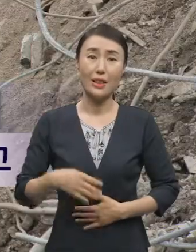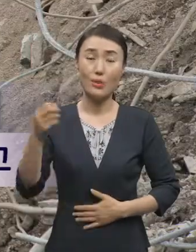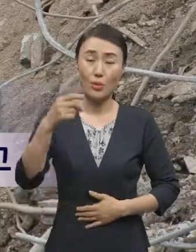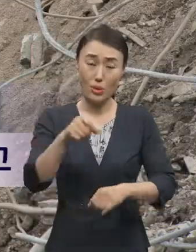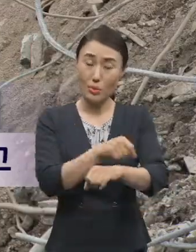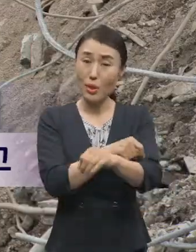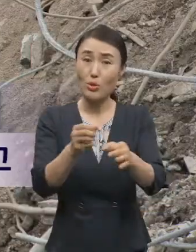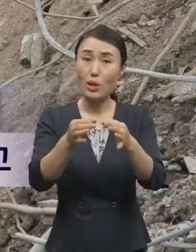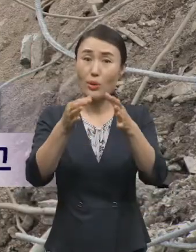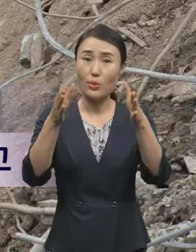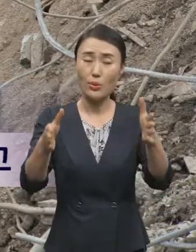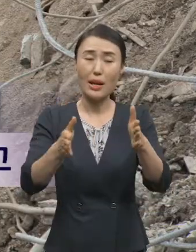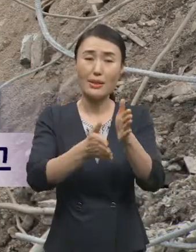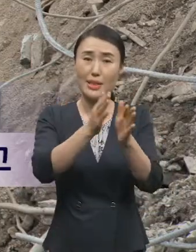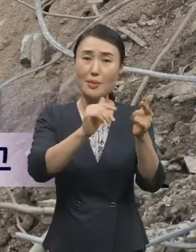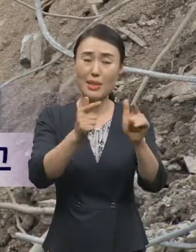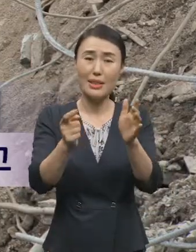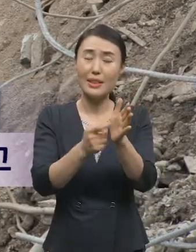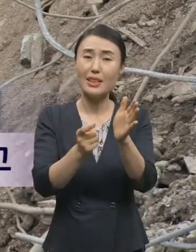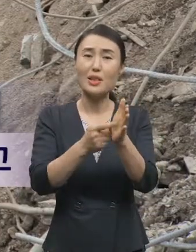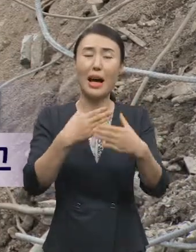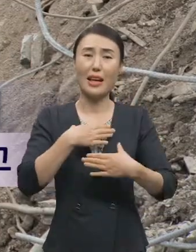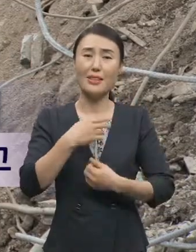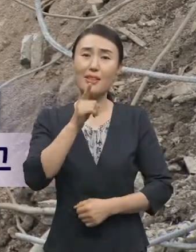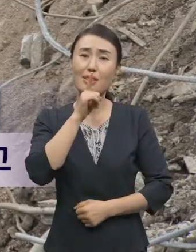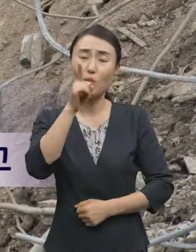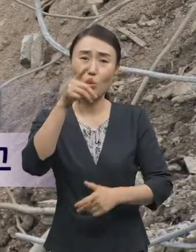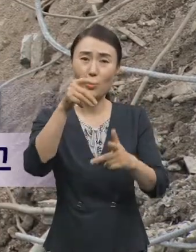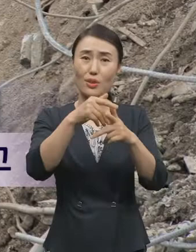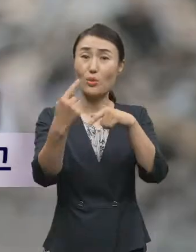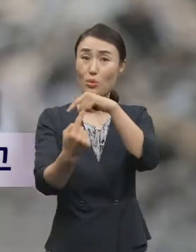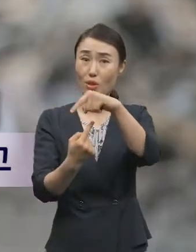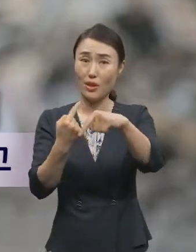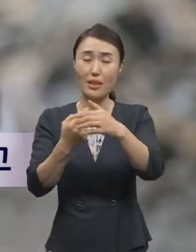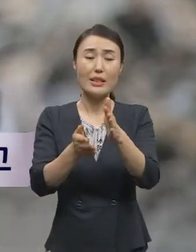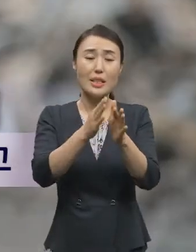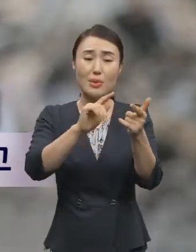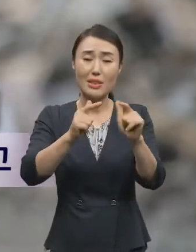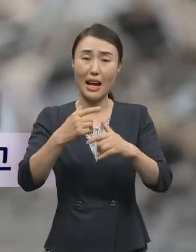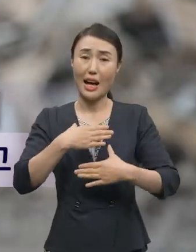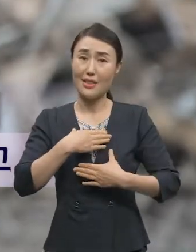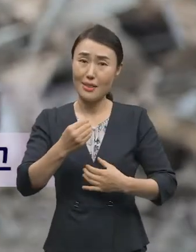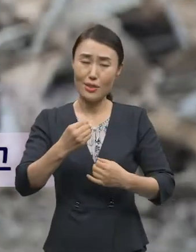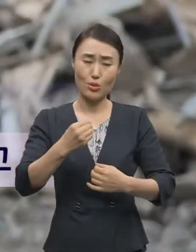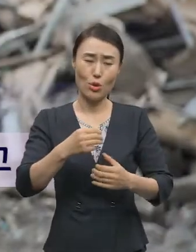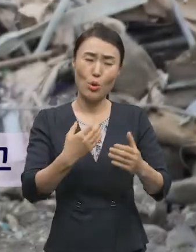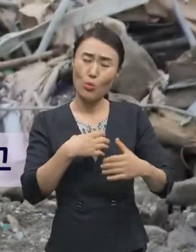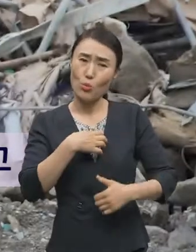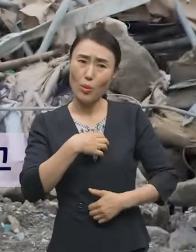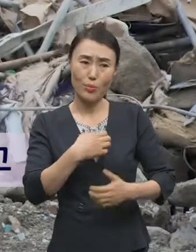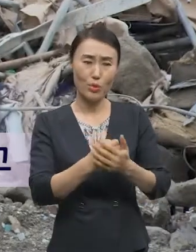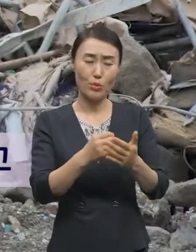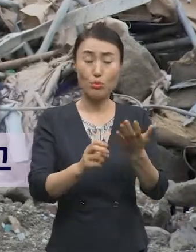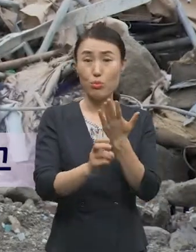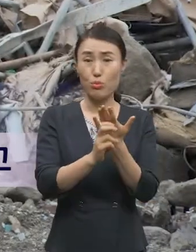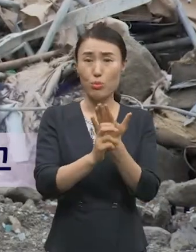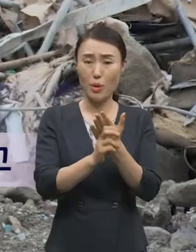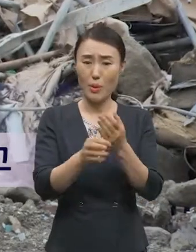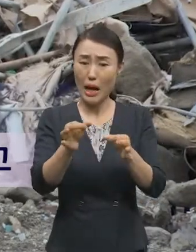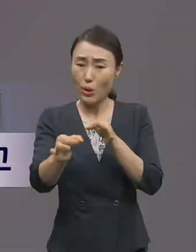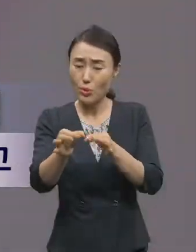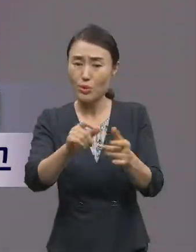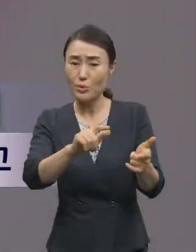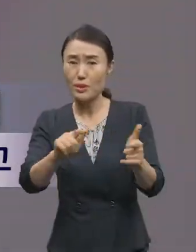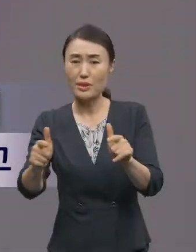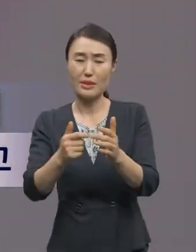또 특별 주간 동안 시민 긴급 안전 신고 센터를 운영해 시민들이 안전 위험요인이 나 불법 체 하도급